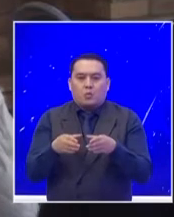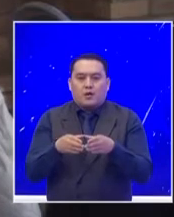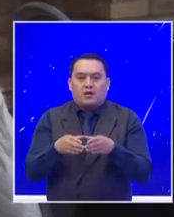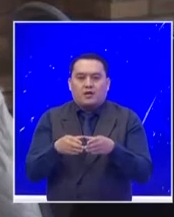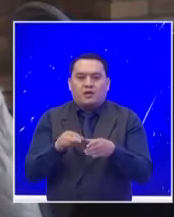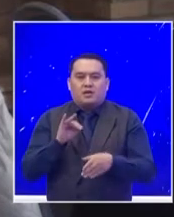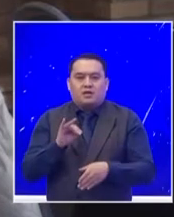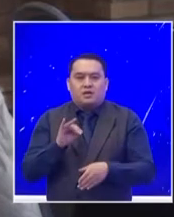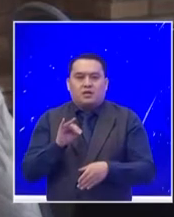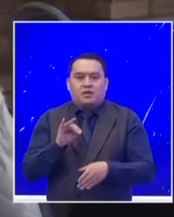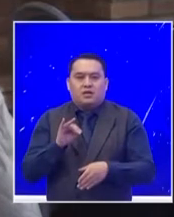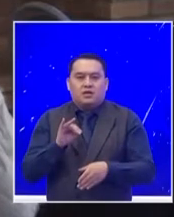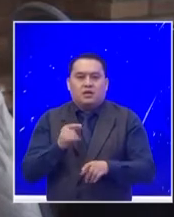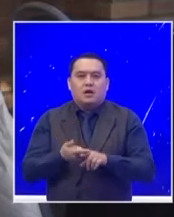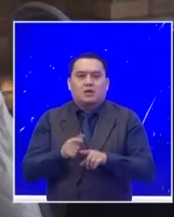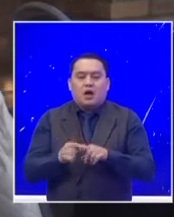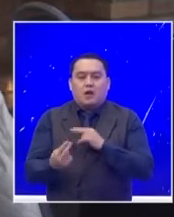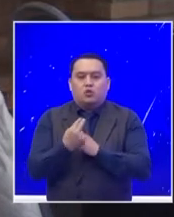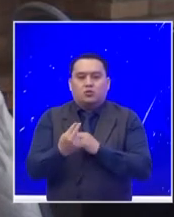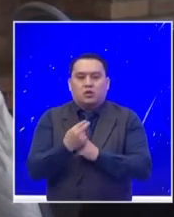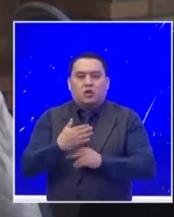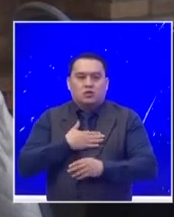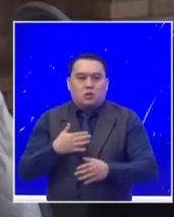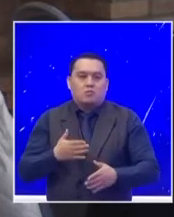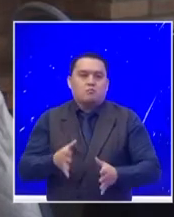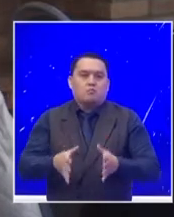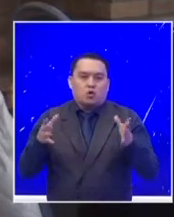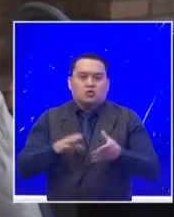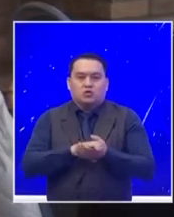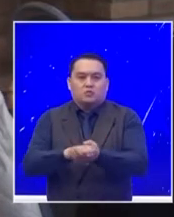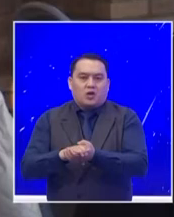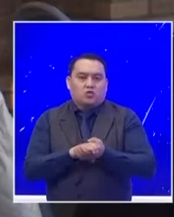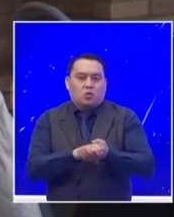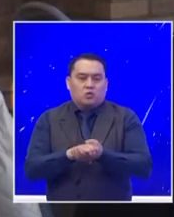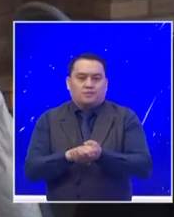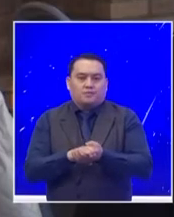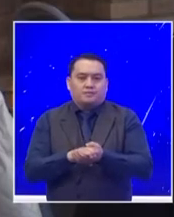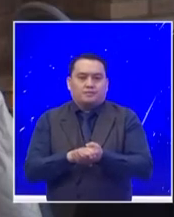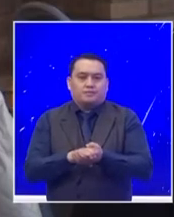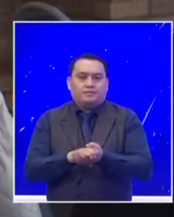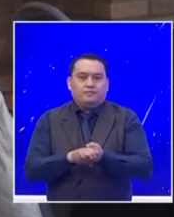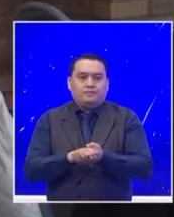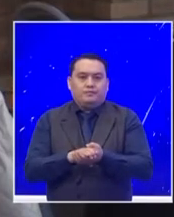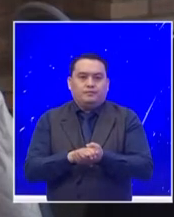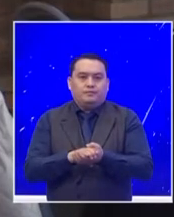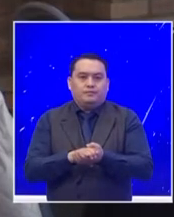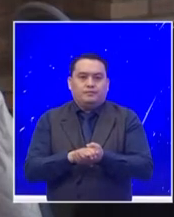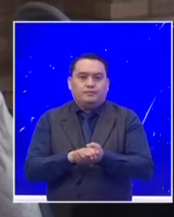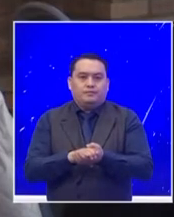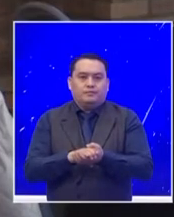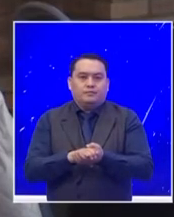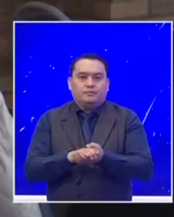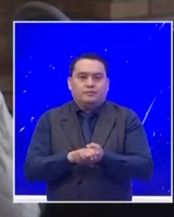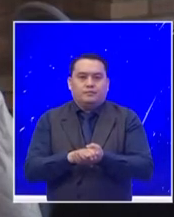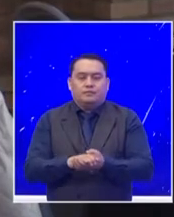да, но и это обучает нас быть более сплоченнее, быть более как креативнее,